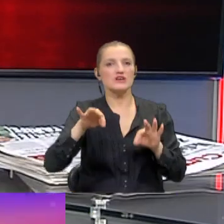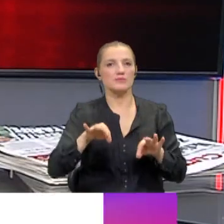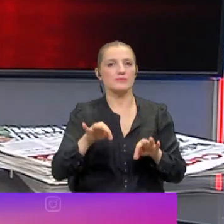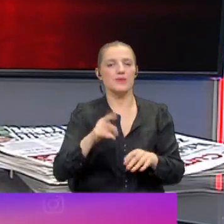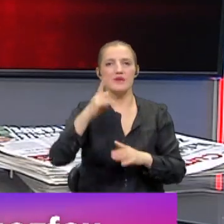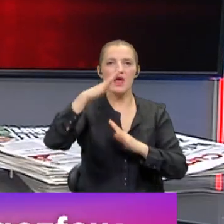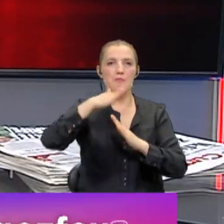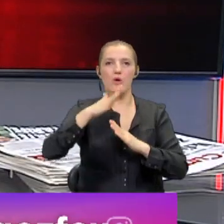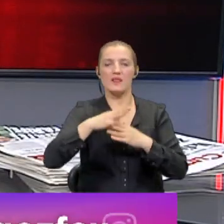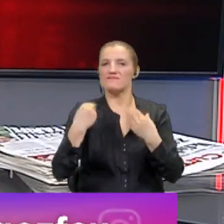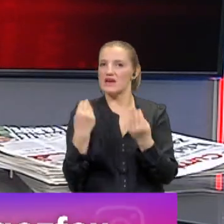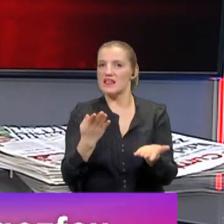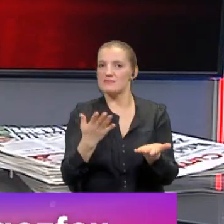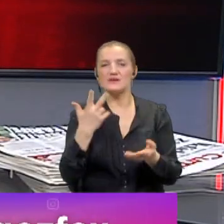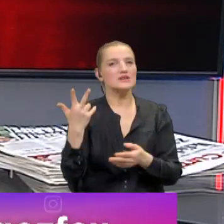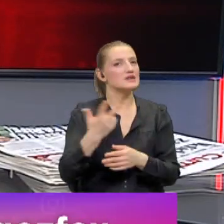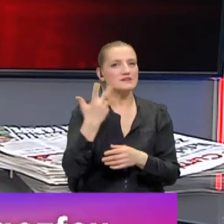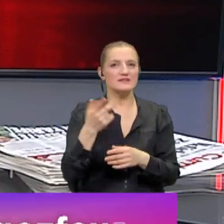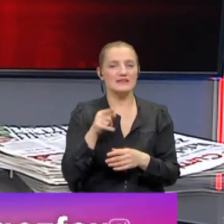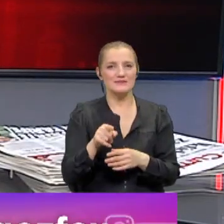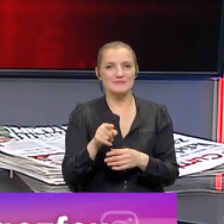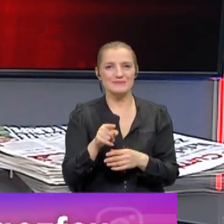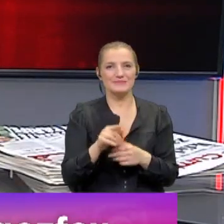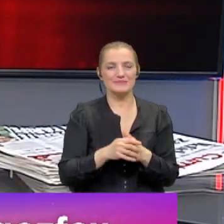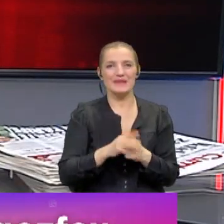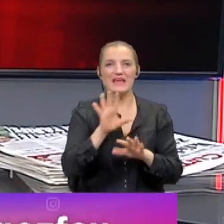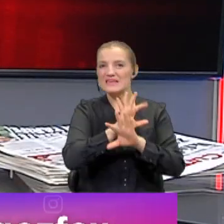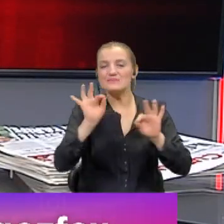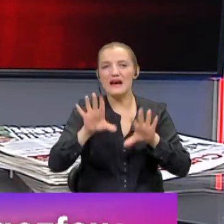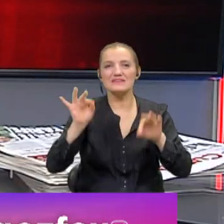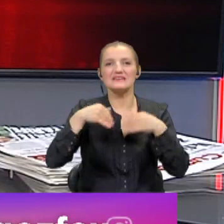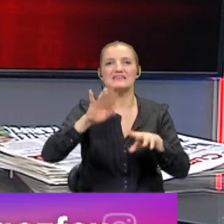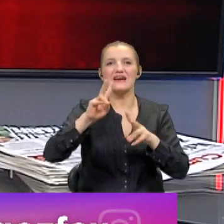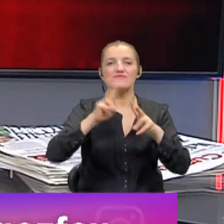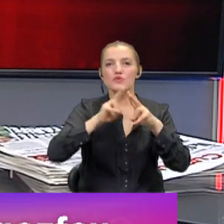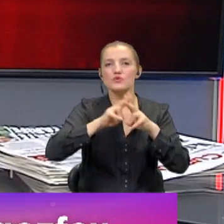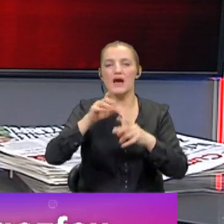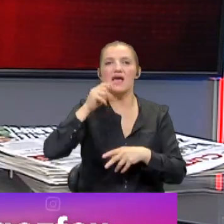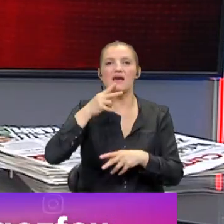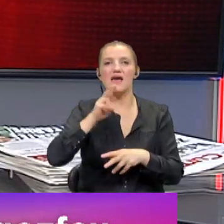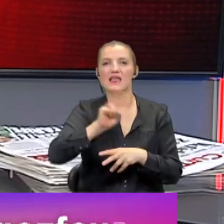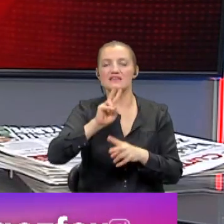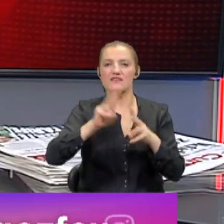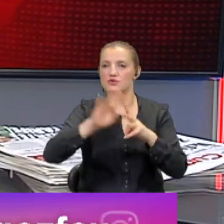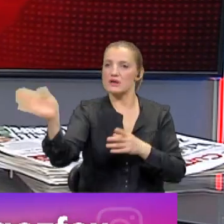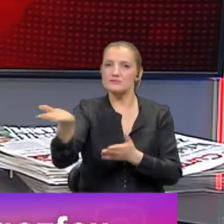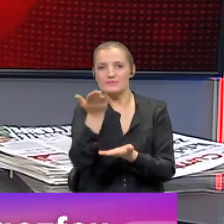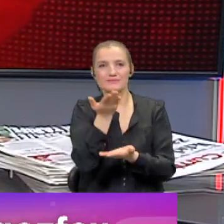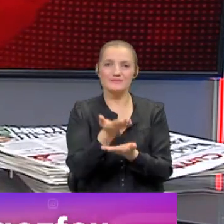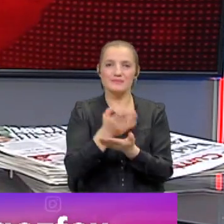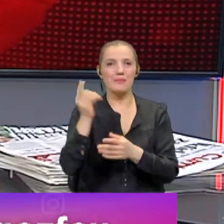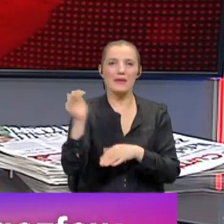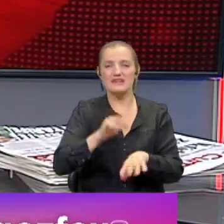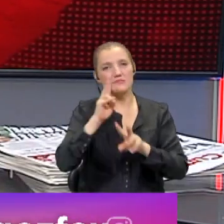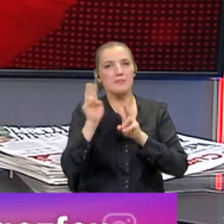bir mola verelim hızlı bir şekilde eğer kimse Hazretleri ise elektrik faturalarında yanına alsın gelsin Bir